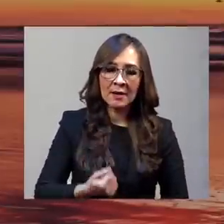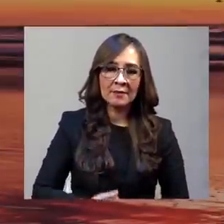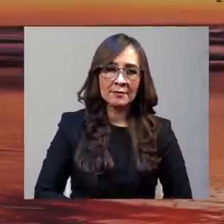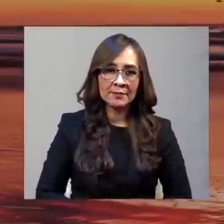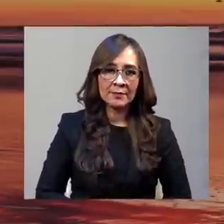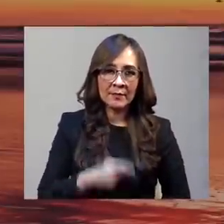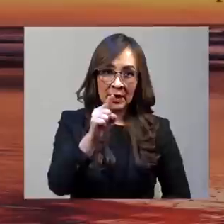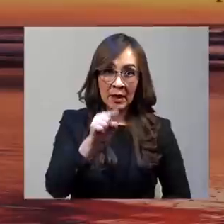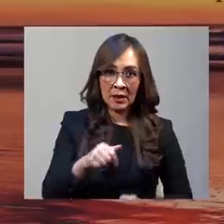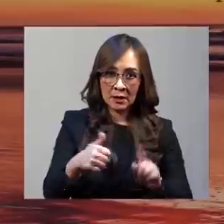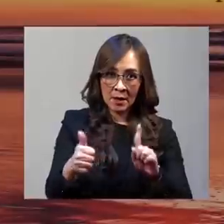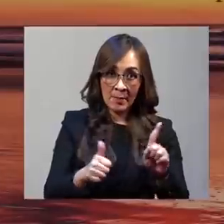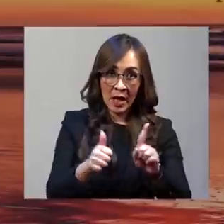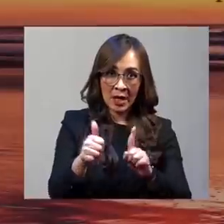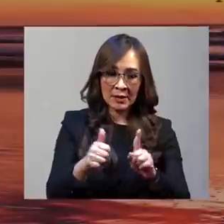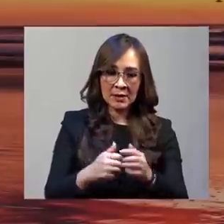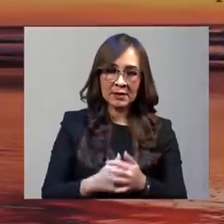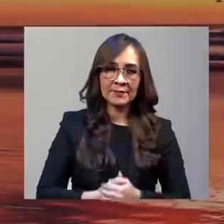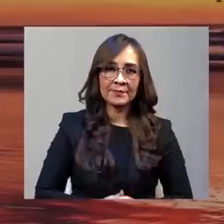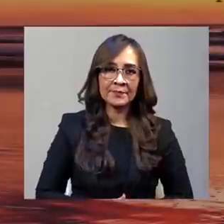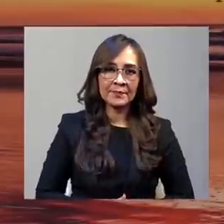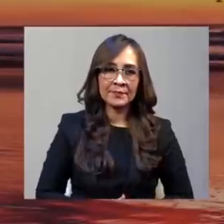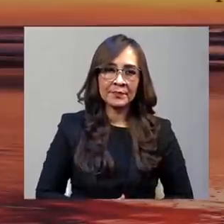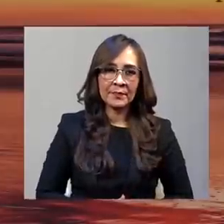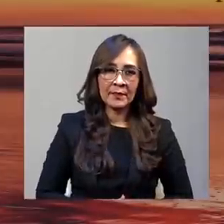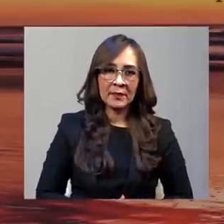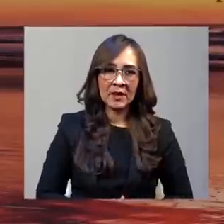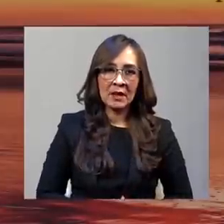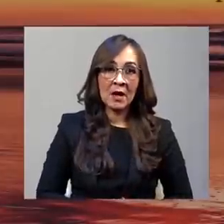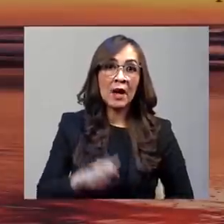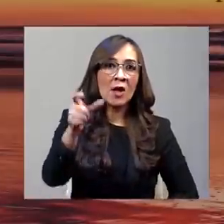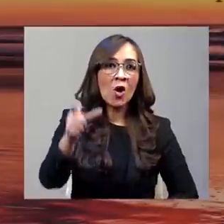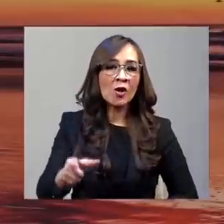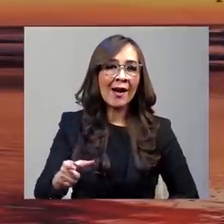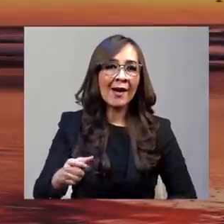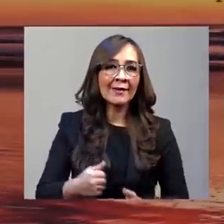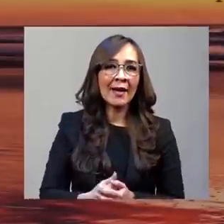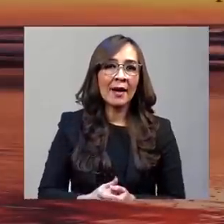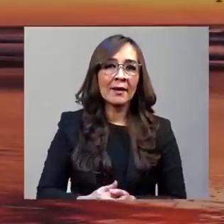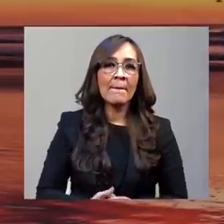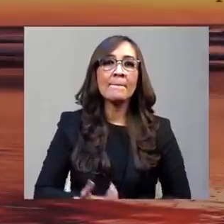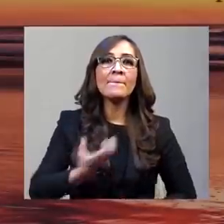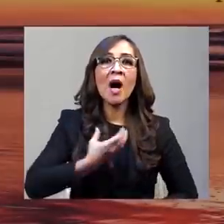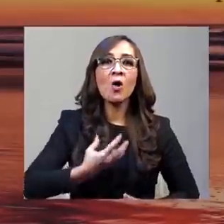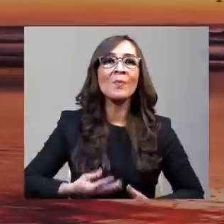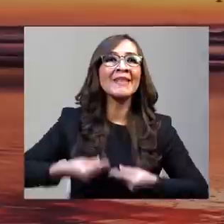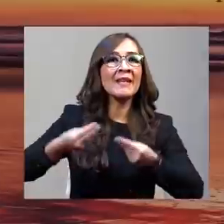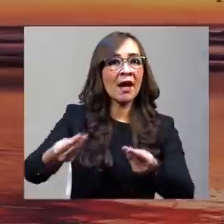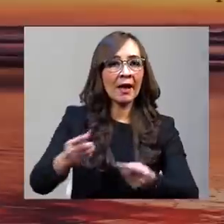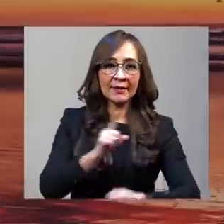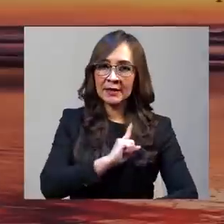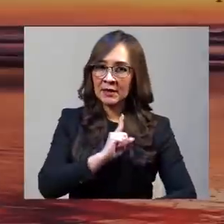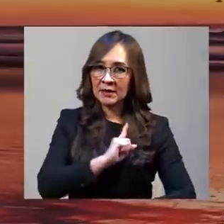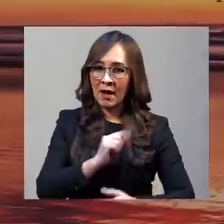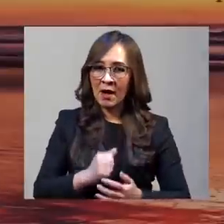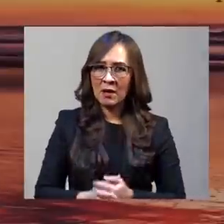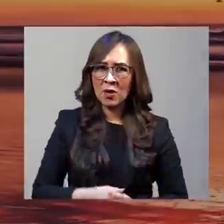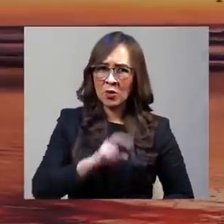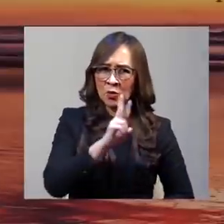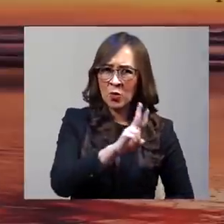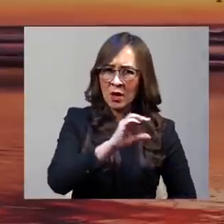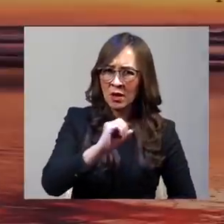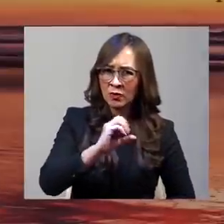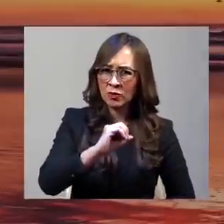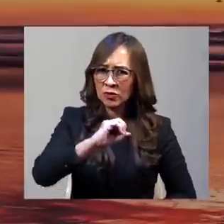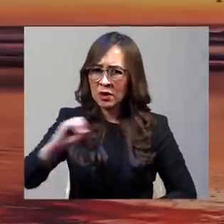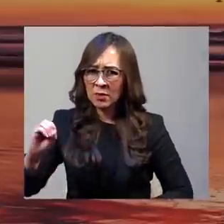16, dan di samping dia Amasya bin Sikri yang dengan sukarela telah menyerahkan dirinya kepada Tuhan dengan 200 ribu pahlawan yang gagah perkasa. Jadi lihat, di